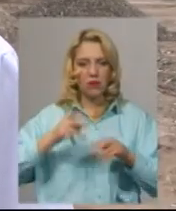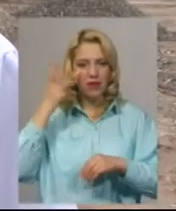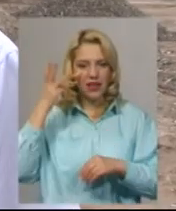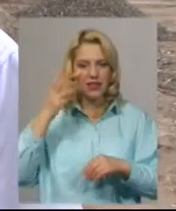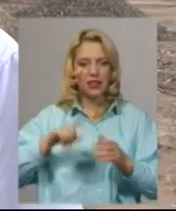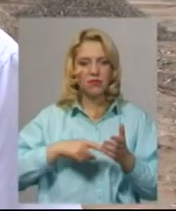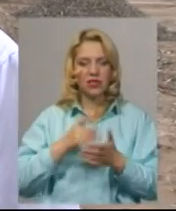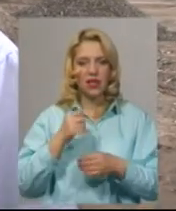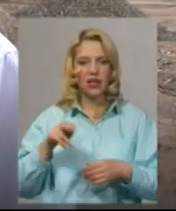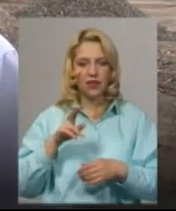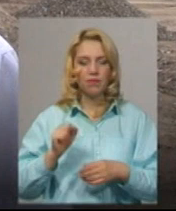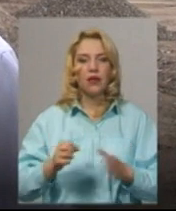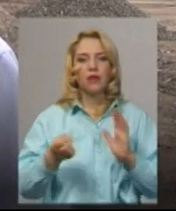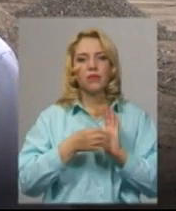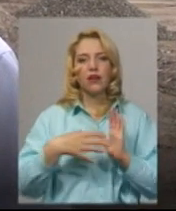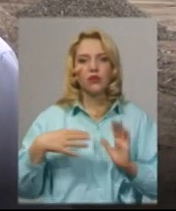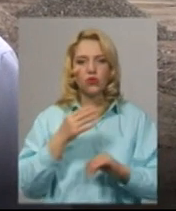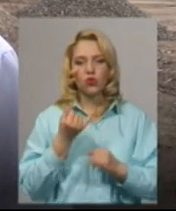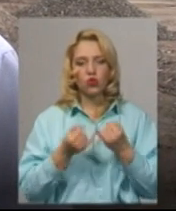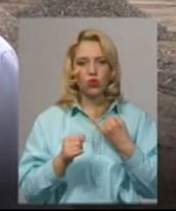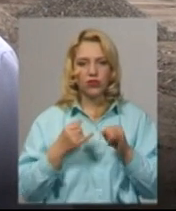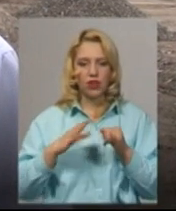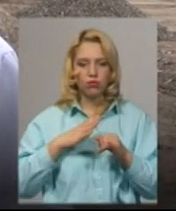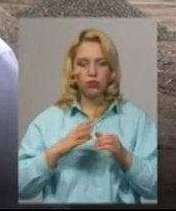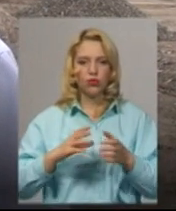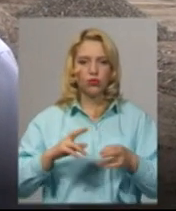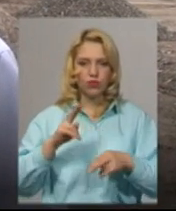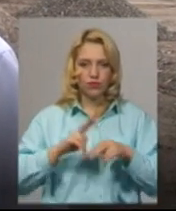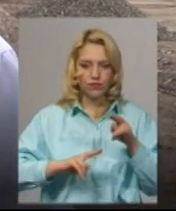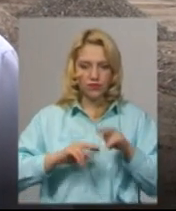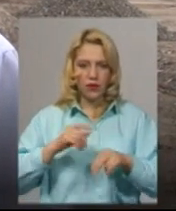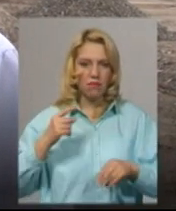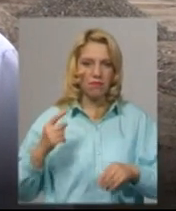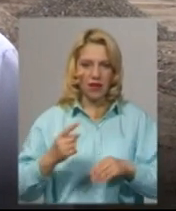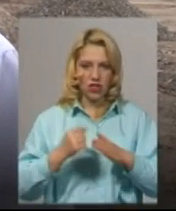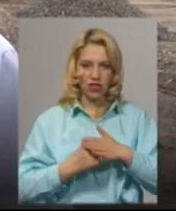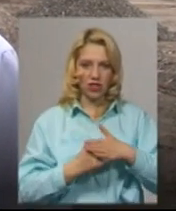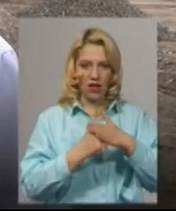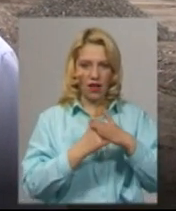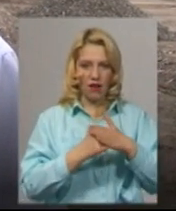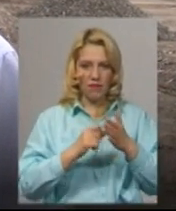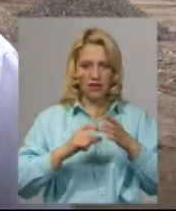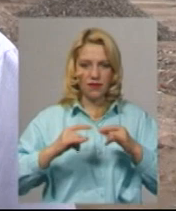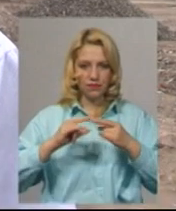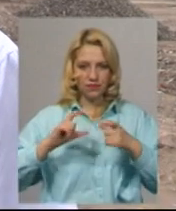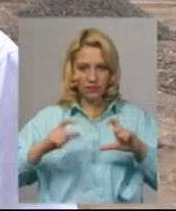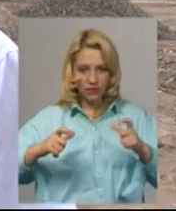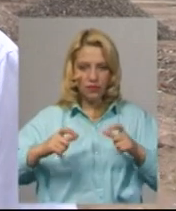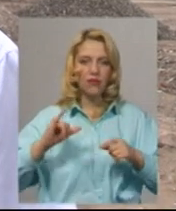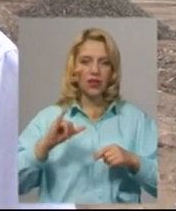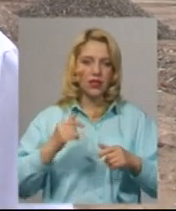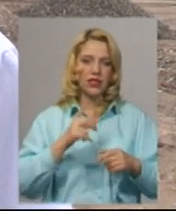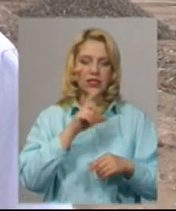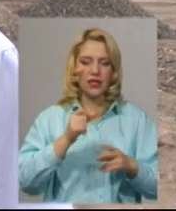19 жовтня було закладено перший камінь наріжний в цій будові. І от за